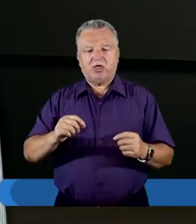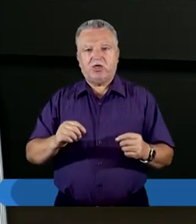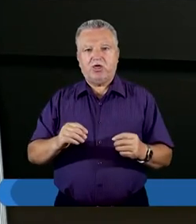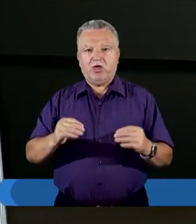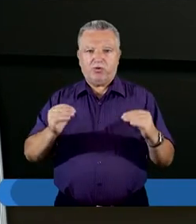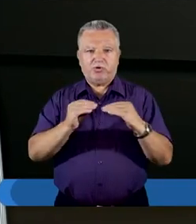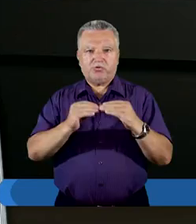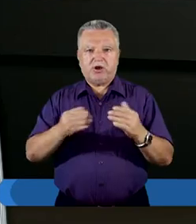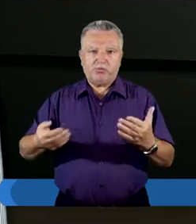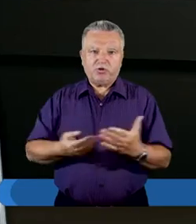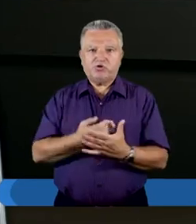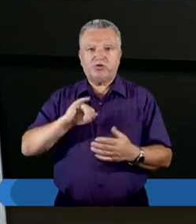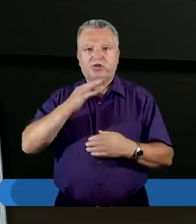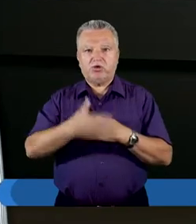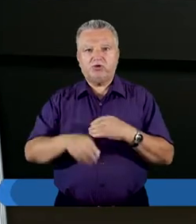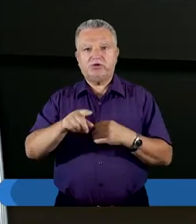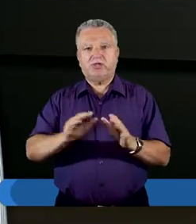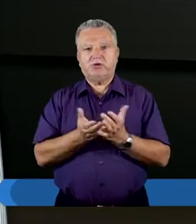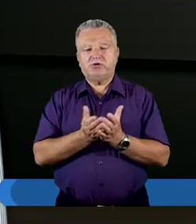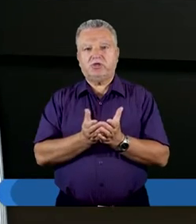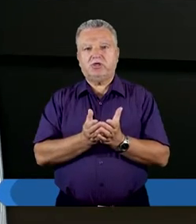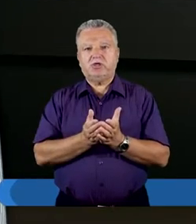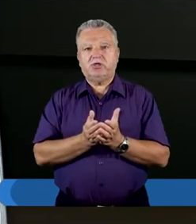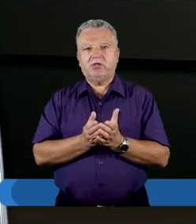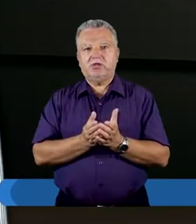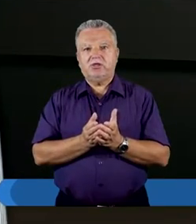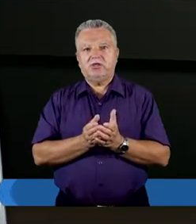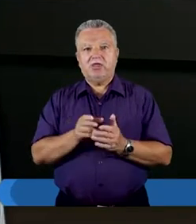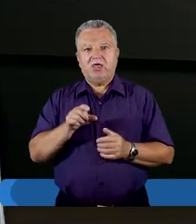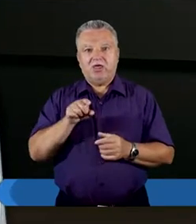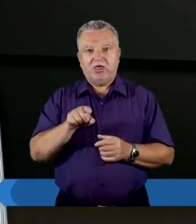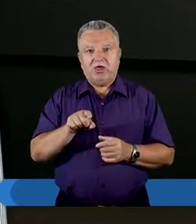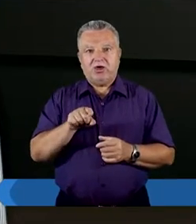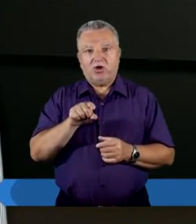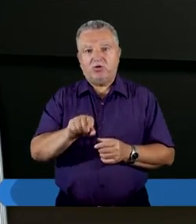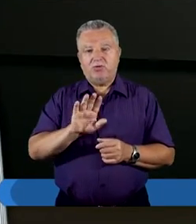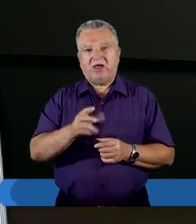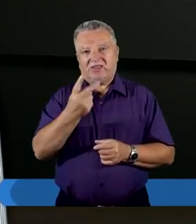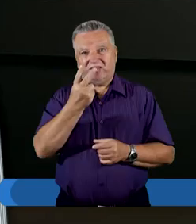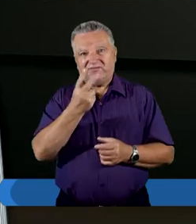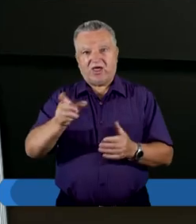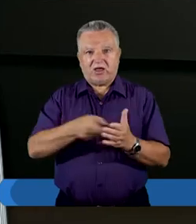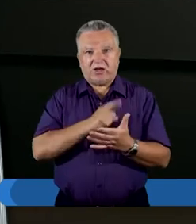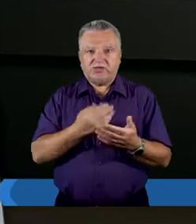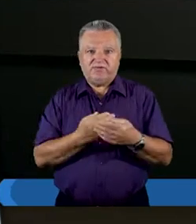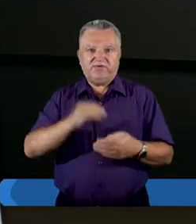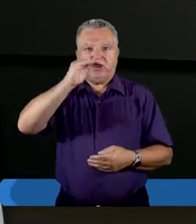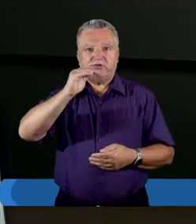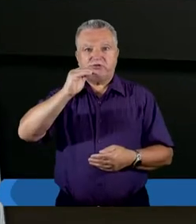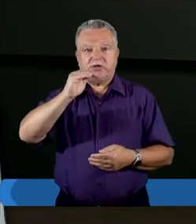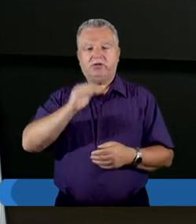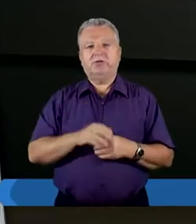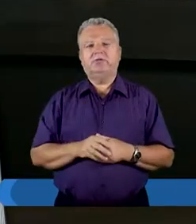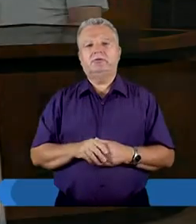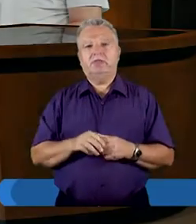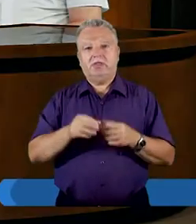początek i koniec tej księgi, Hiob tak naprawdę na koniec ma dwa razy więcej wszystkiego, niż miał na początku. Czy tak zawsze wygląda